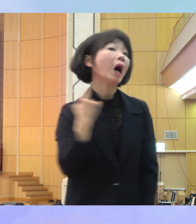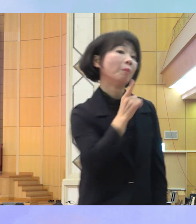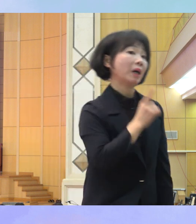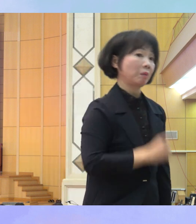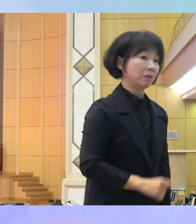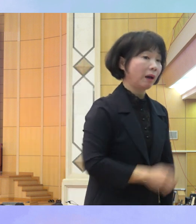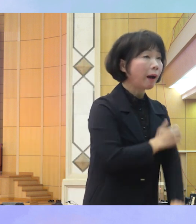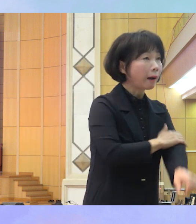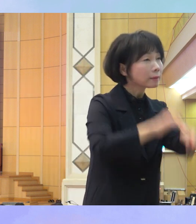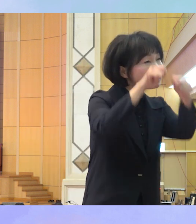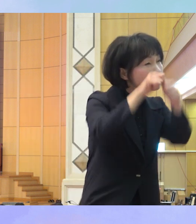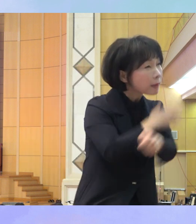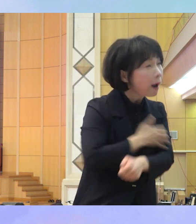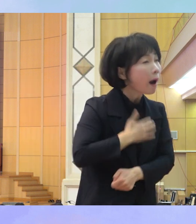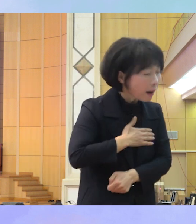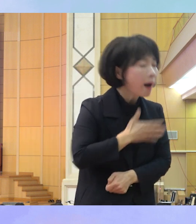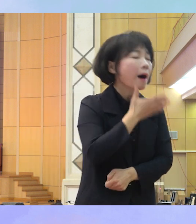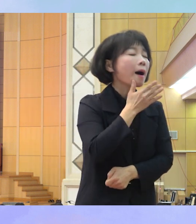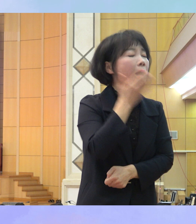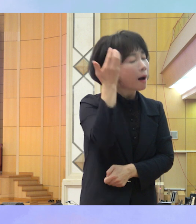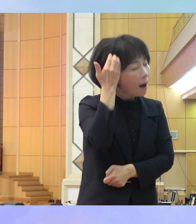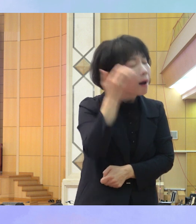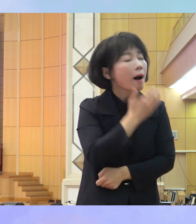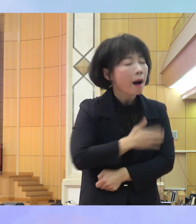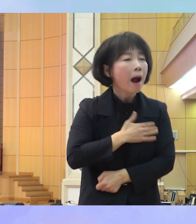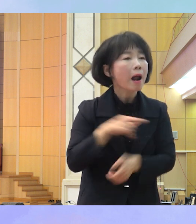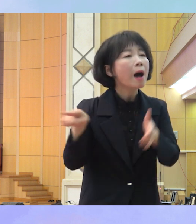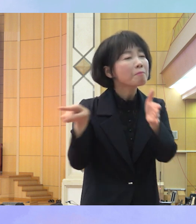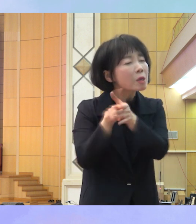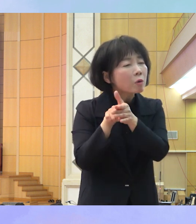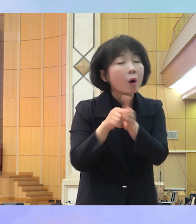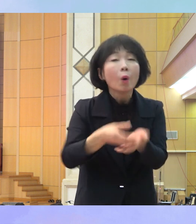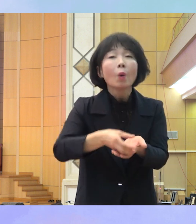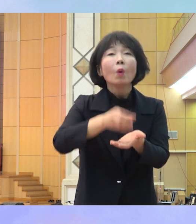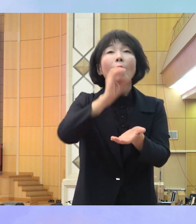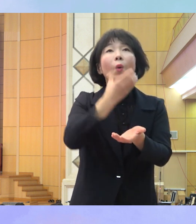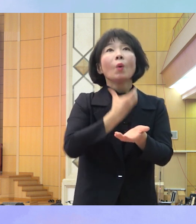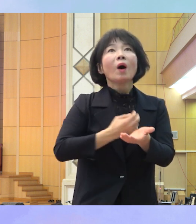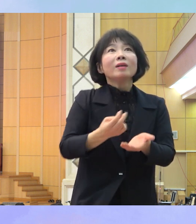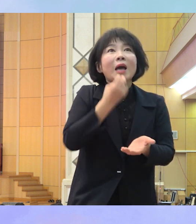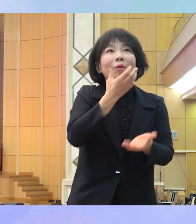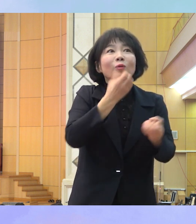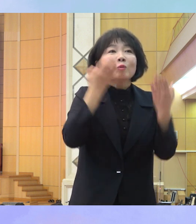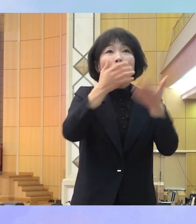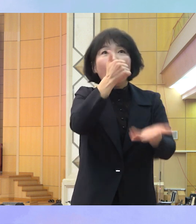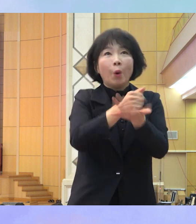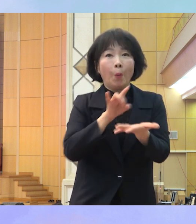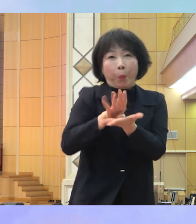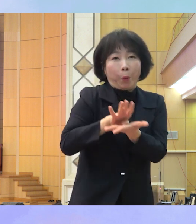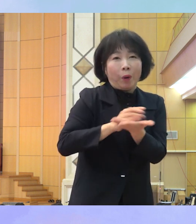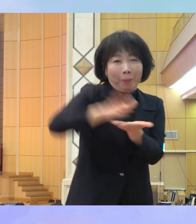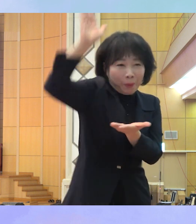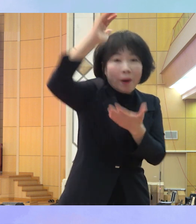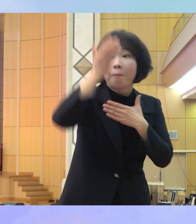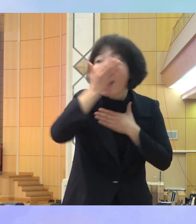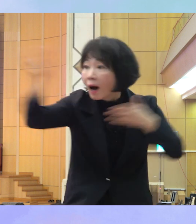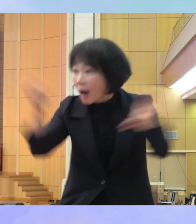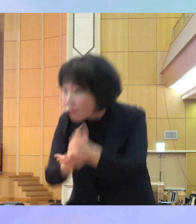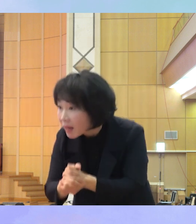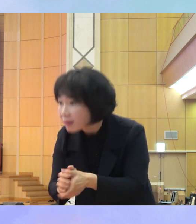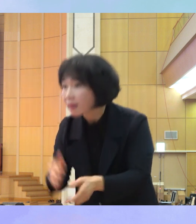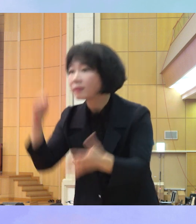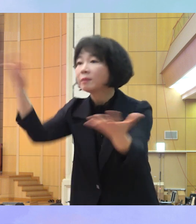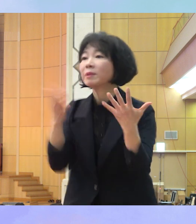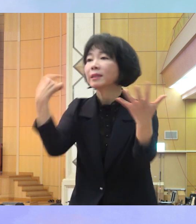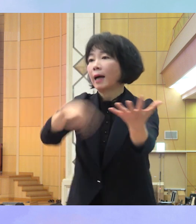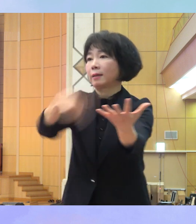알고 먹고 믿음으로 마시면 내게 생명이 되고 축복이 돼. 그러니까 이거 알고, 그래서 가르쳐 주는